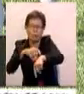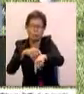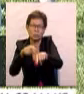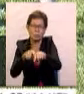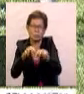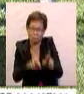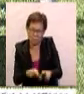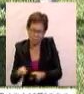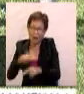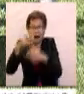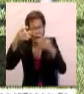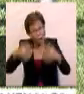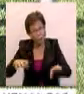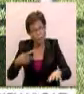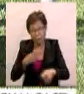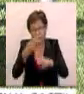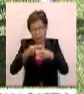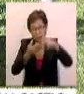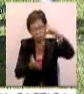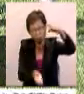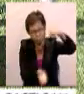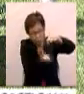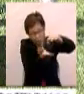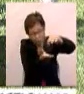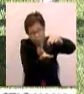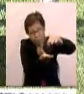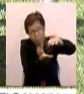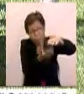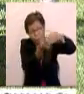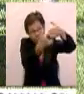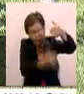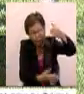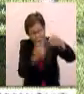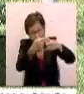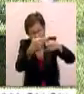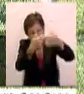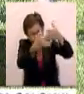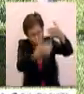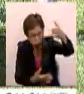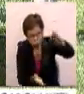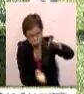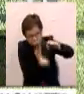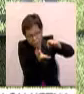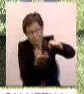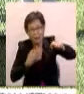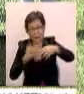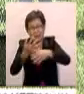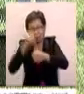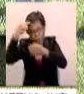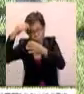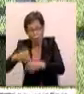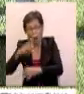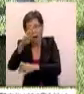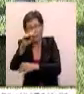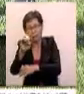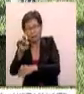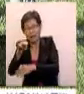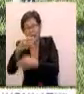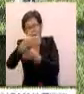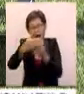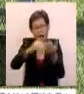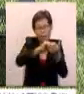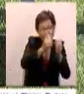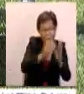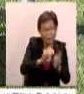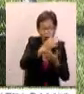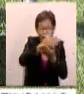perancangannya contoh apabila selepas kita dah senarai pendek ni, kita target dalam waktu selepas kita dapat keputusan daripada PMSN, ada sebahagian atlet ni